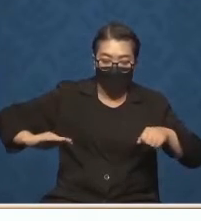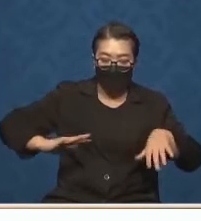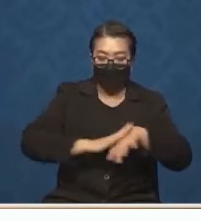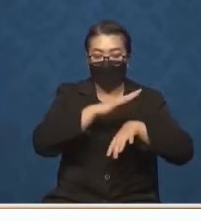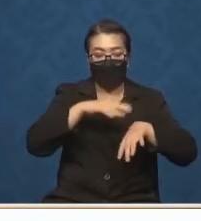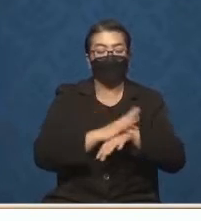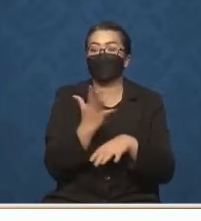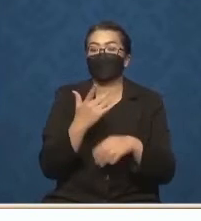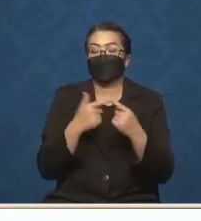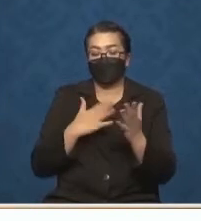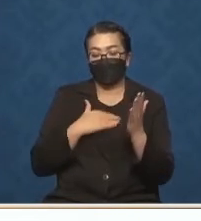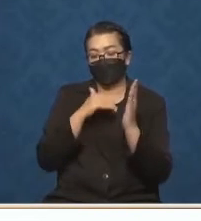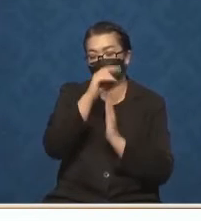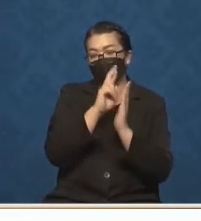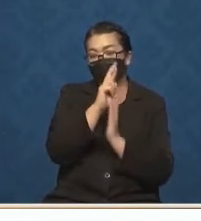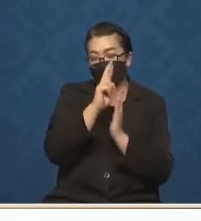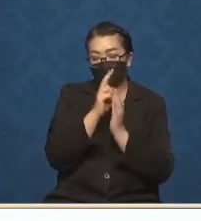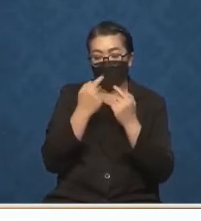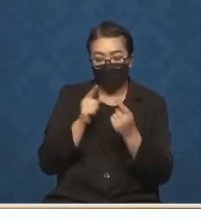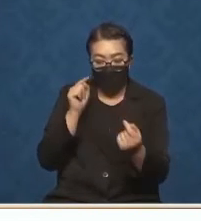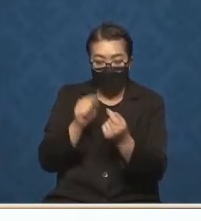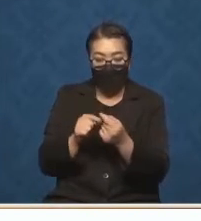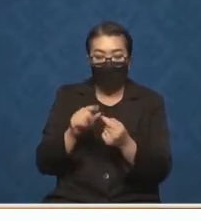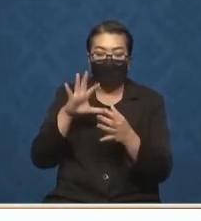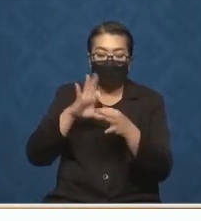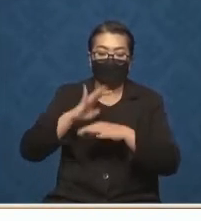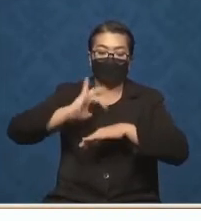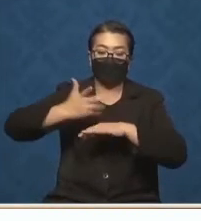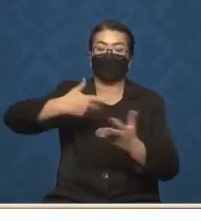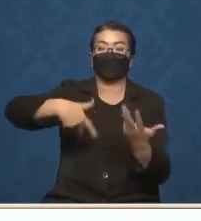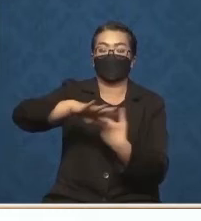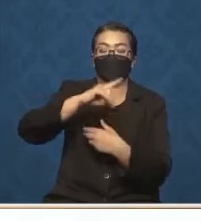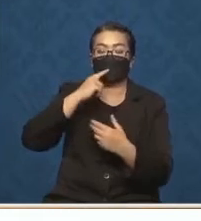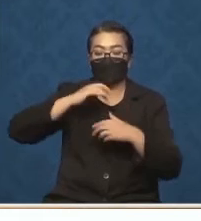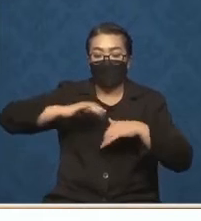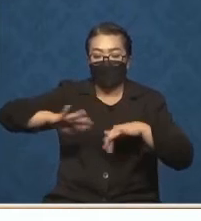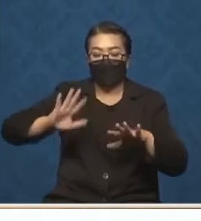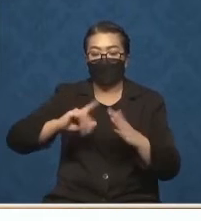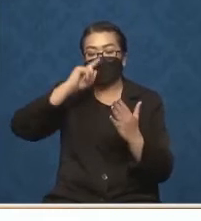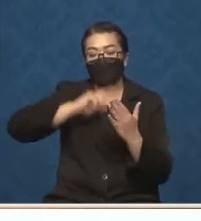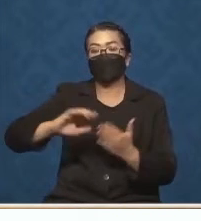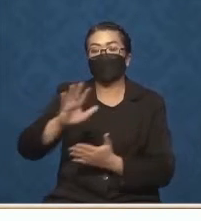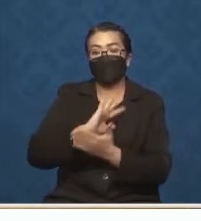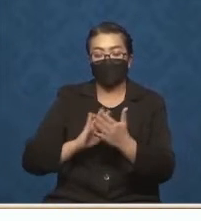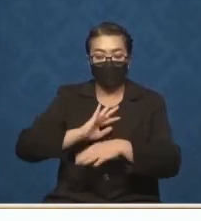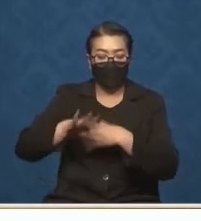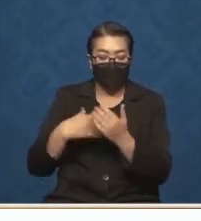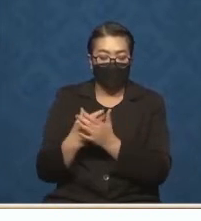กับทะเล เรื่องของสงวัดร้มมเป็นเรองสวรวมมัคอusta le ของประเทศไย เลยของคนไถทุกคนนะครั